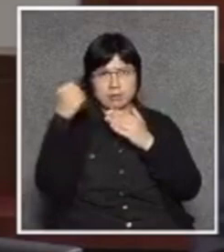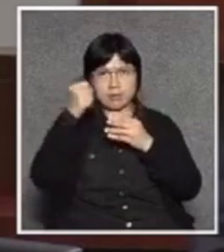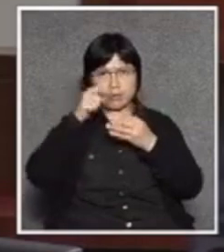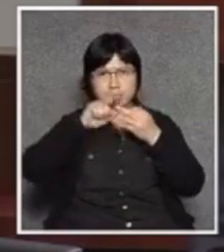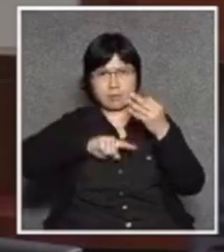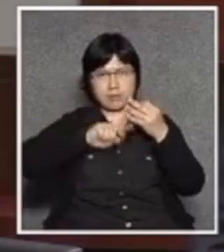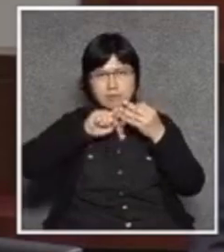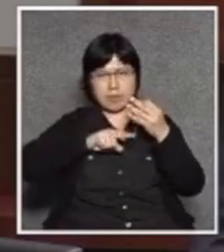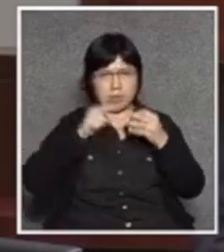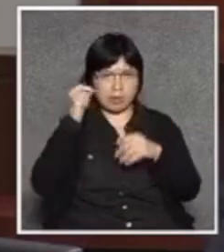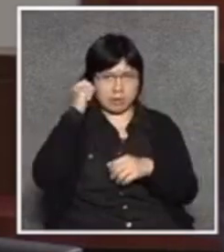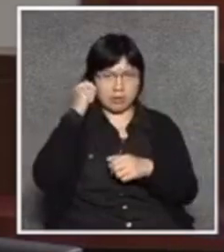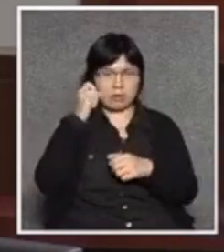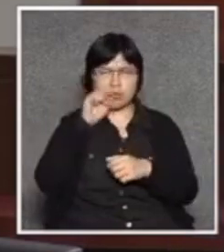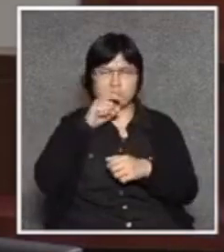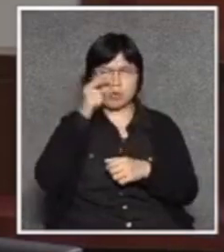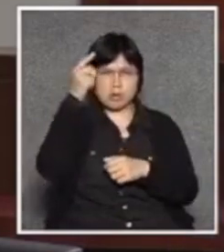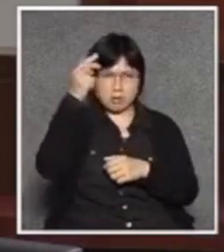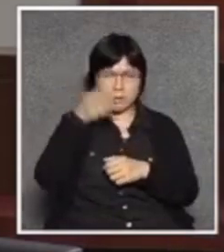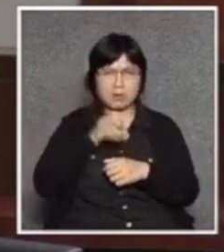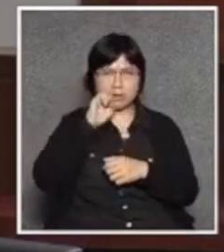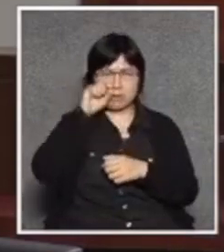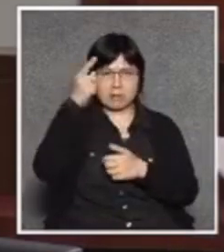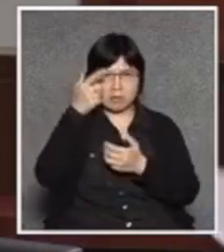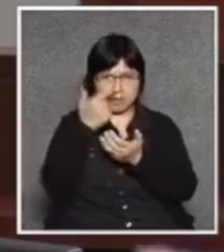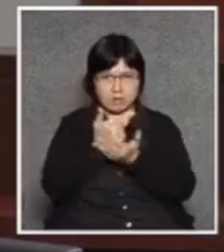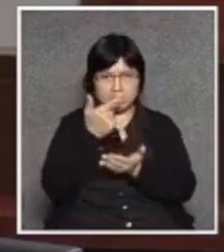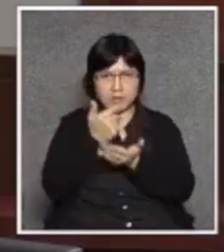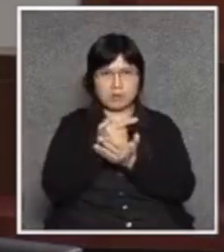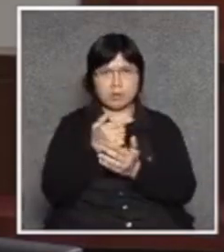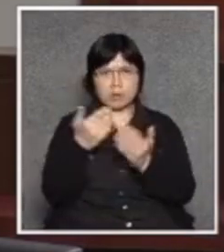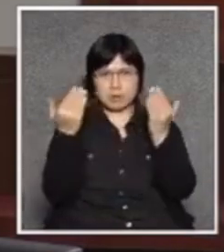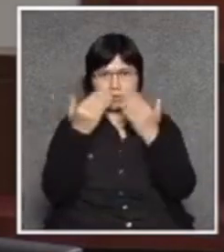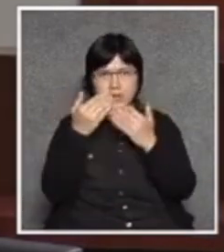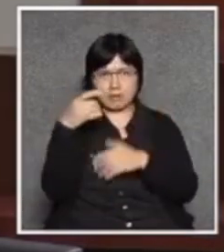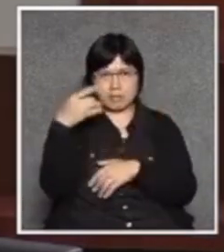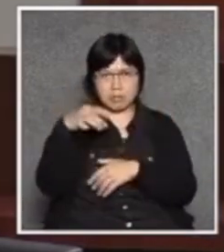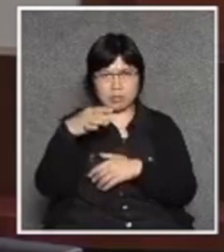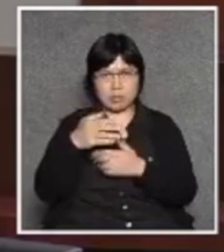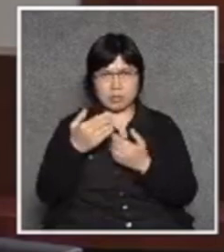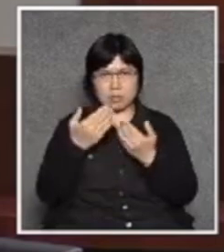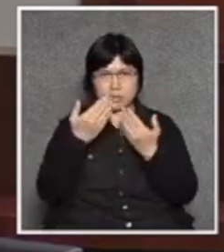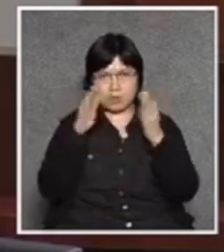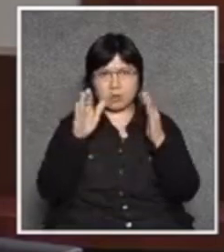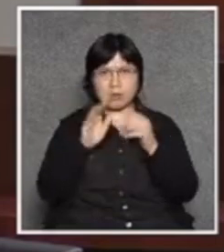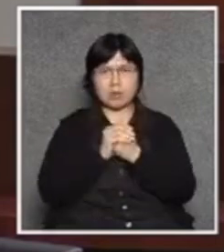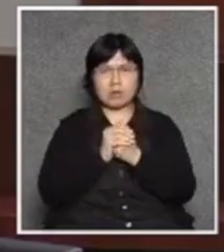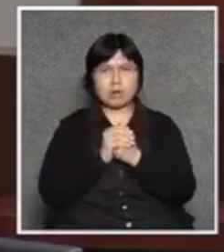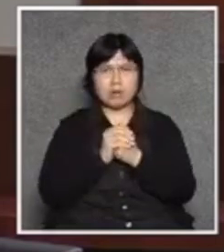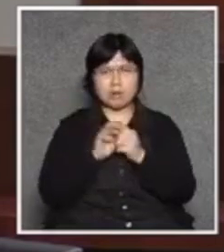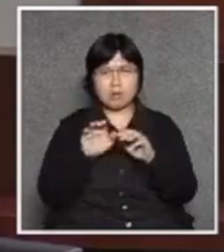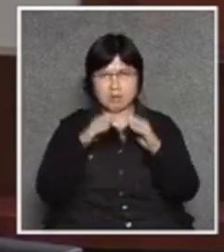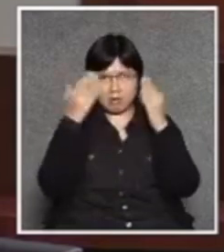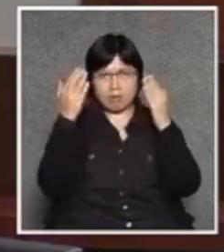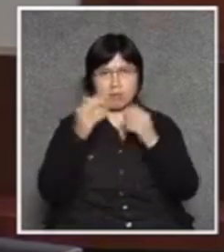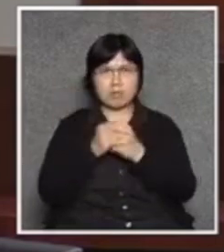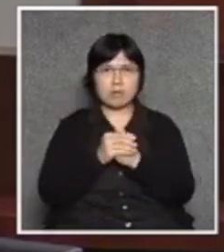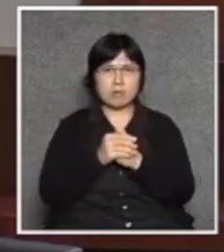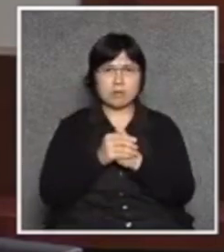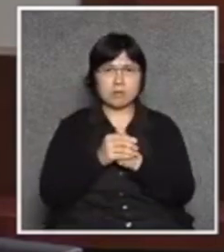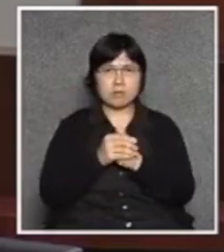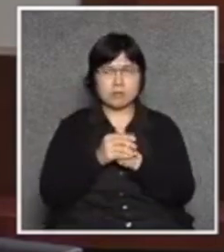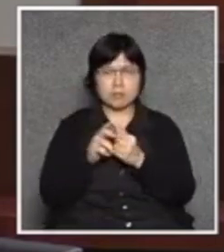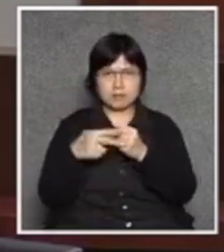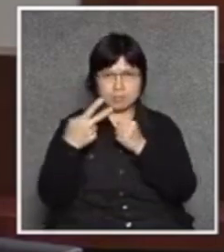蔚蘭三番四次強調，免費市場是開放，免費電視市場是開放的。第